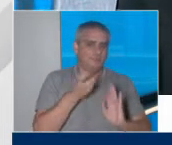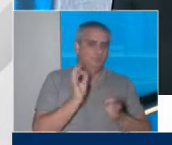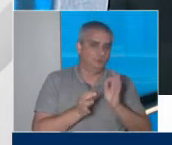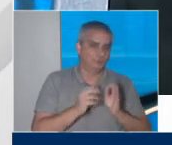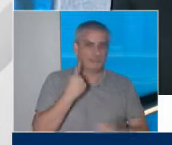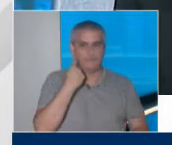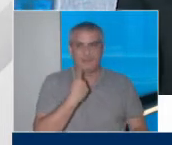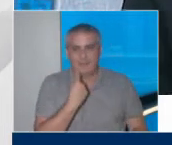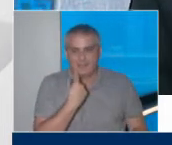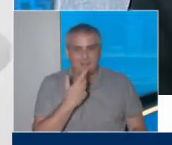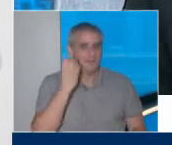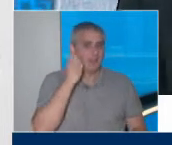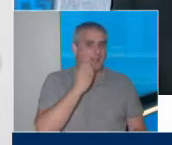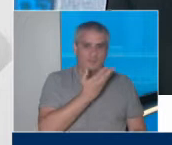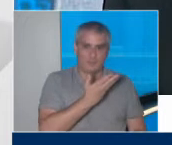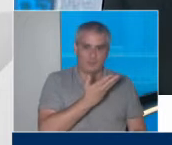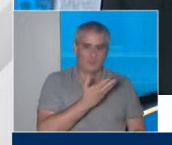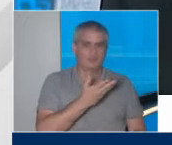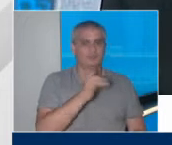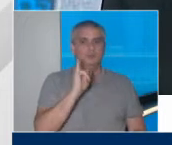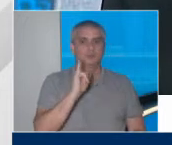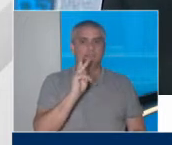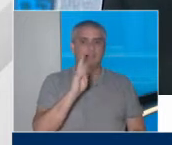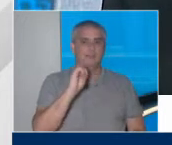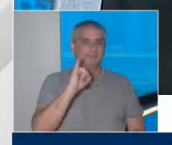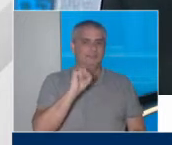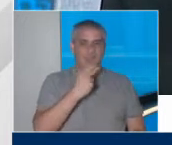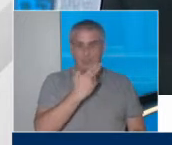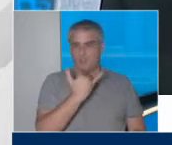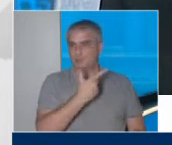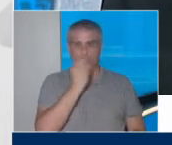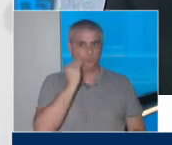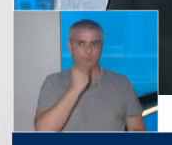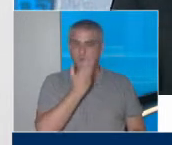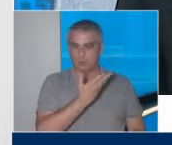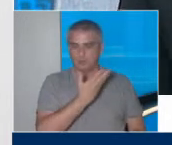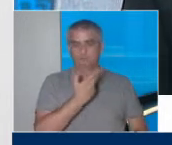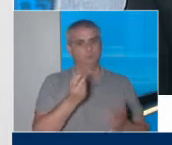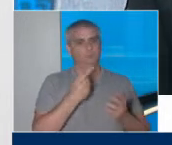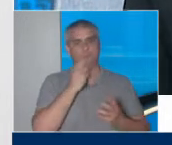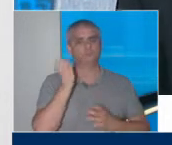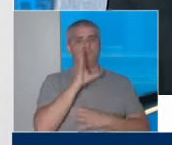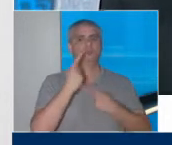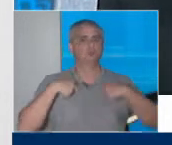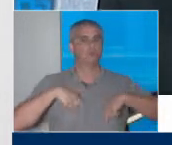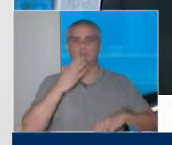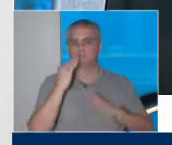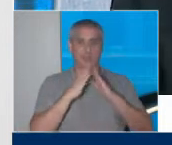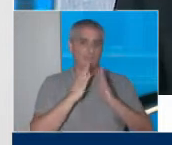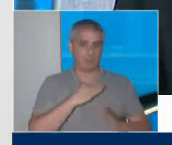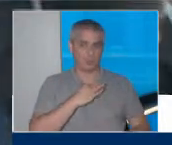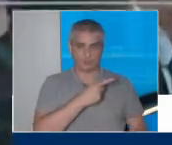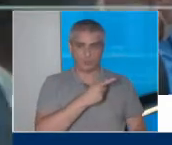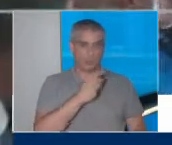משפטית, פלילית, ליברמן יוסי קמיסה. היום בצהריים משחרר יושב ראש ישראל ביתנו אביגדור